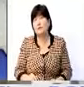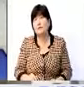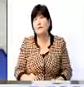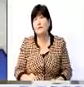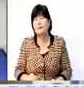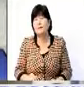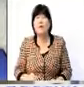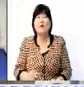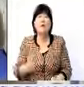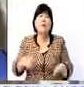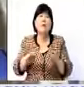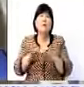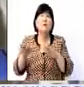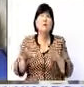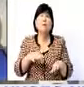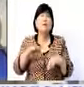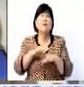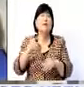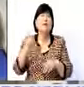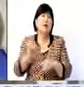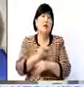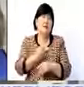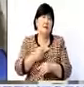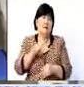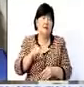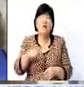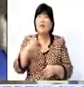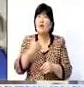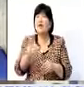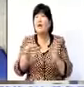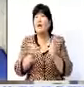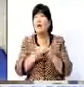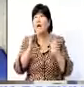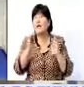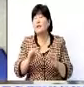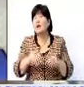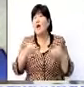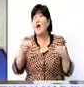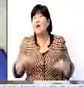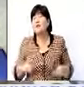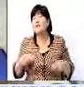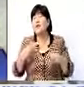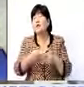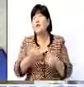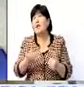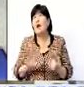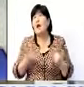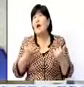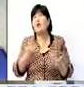бегать. Подобные мероприятия проводятся в регионе впервые. Главная ее цель – снижение административных барьеров. Для